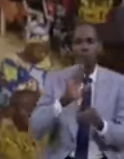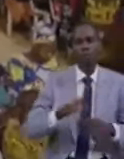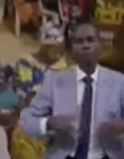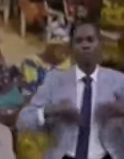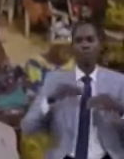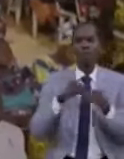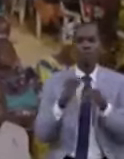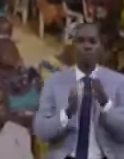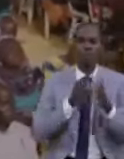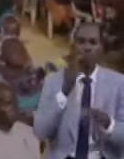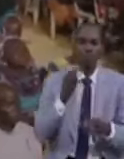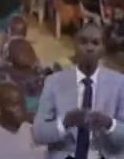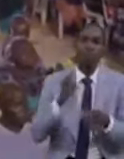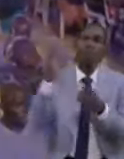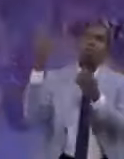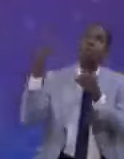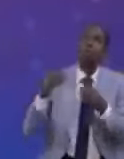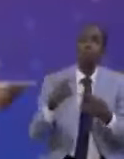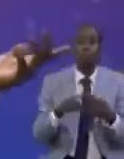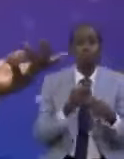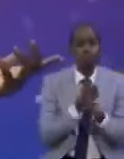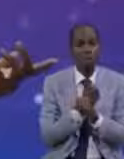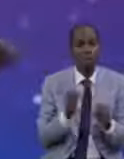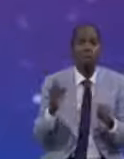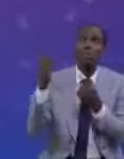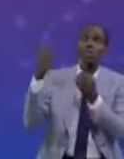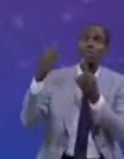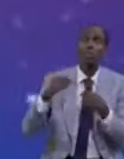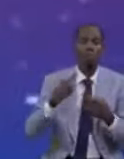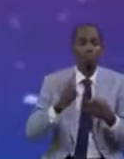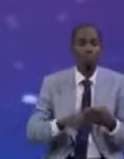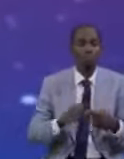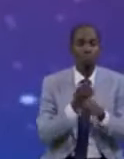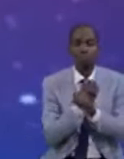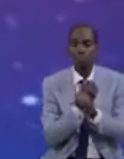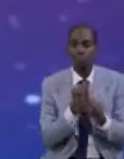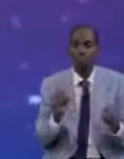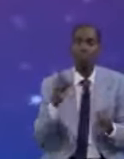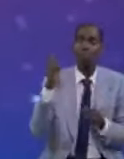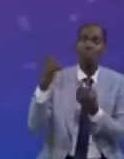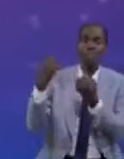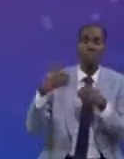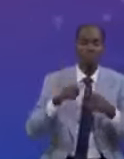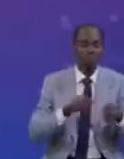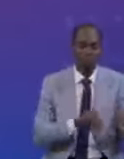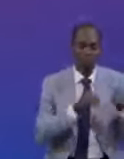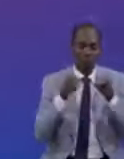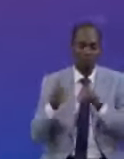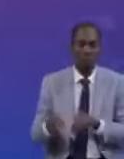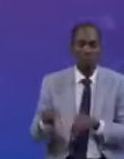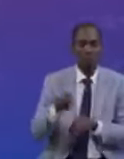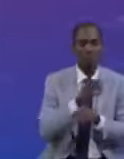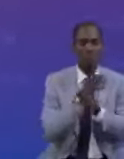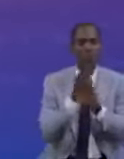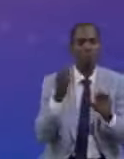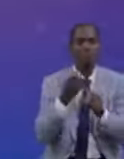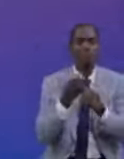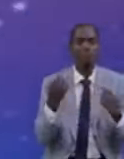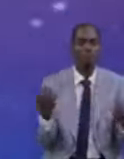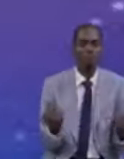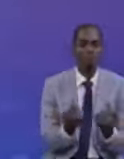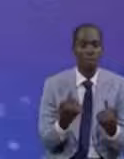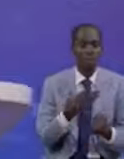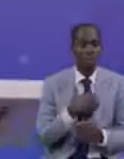venu sauver il est venu secourir il est venu AFF franchir du péché alors si le